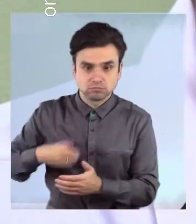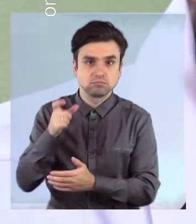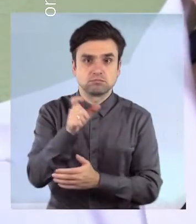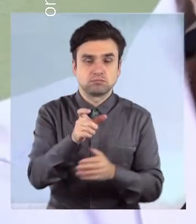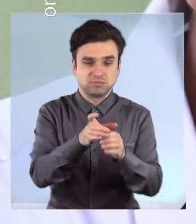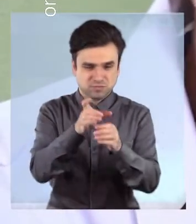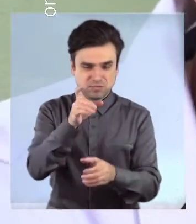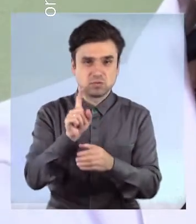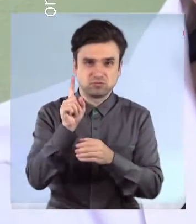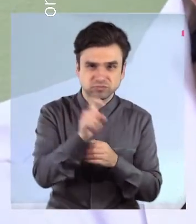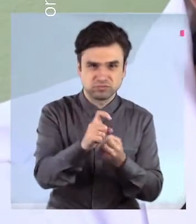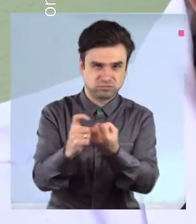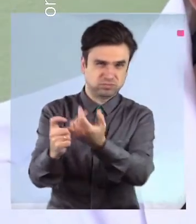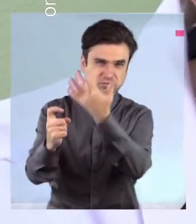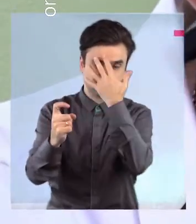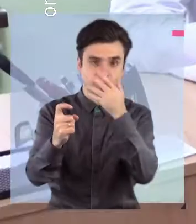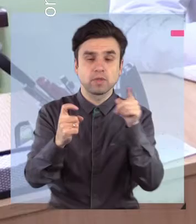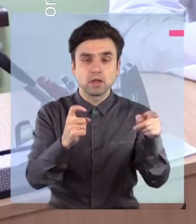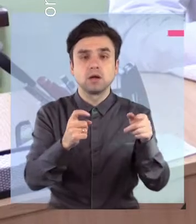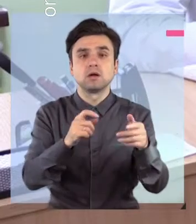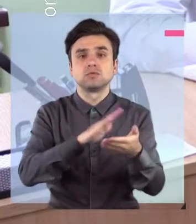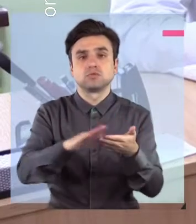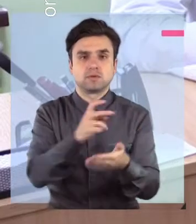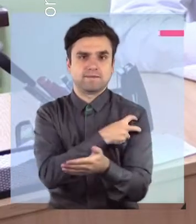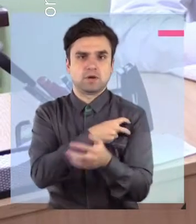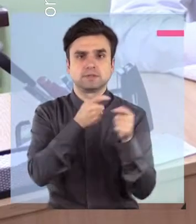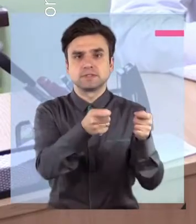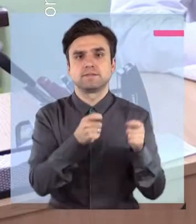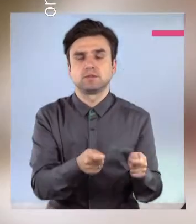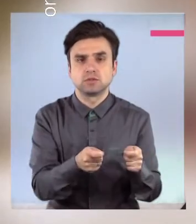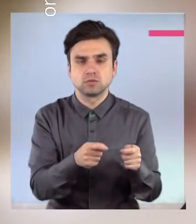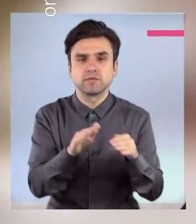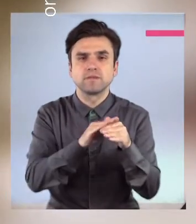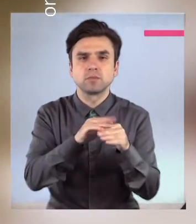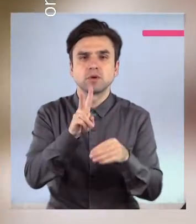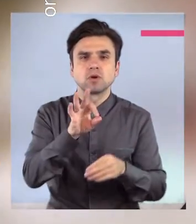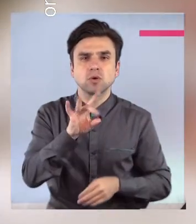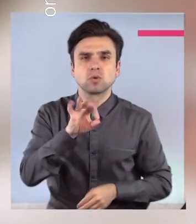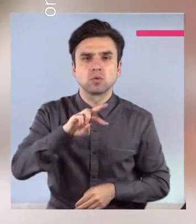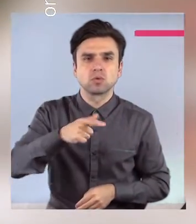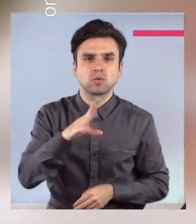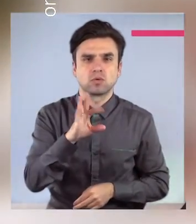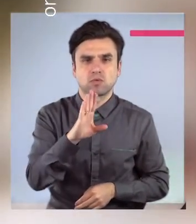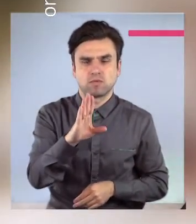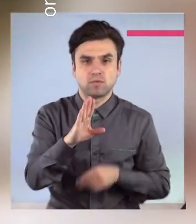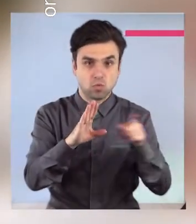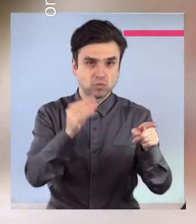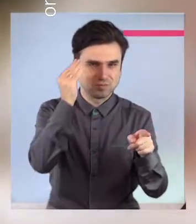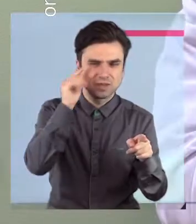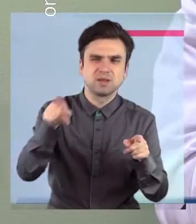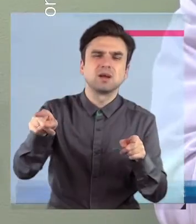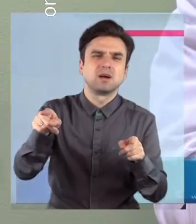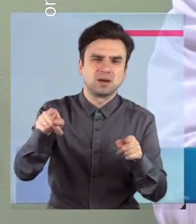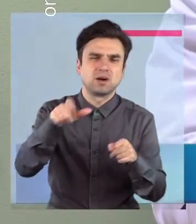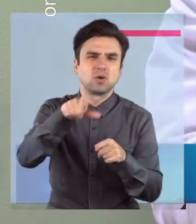обличчя. Постраждалий – завідувач клініки Віктор Корольков. Лікар вважає, нападниками були волонтери, які неадекватно відреагували на смерть